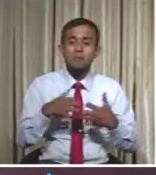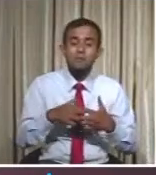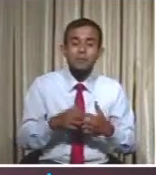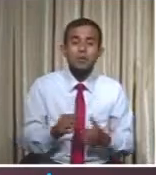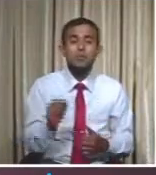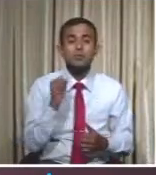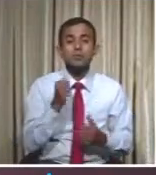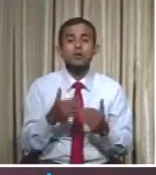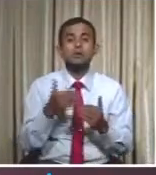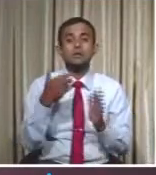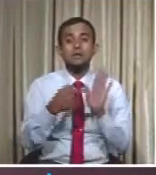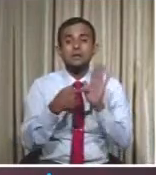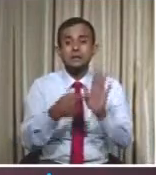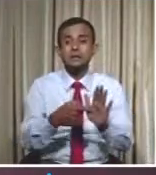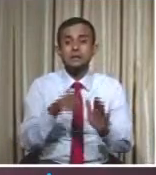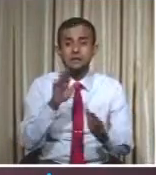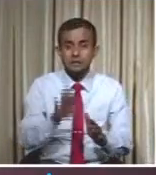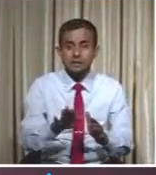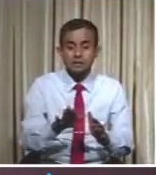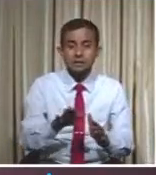මොකද්ද ඉදිරිපත් වෙලා තියෙන